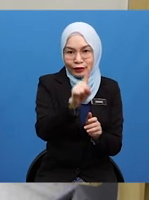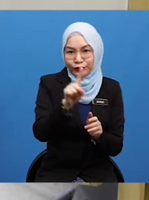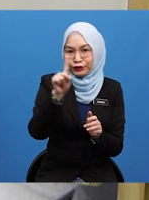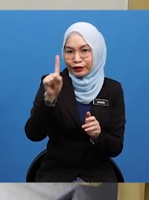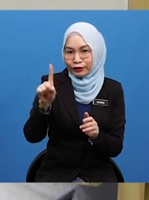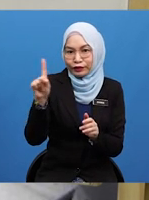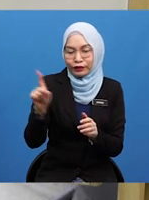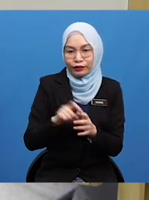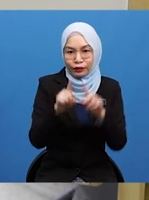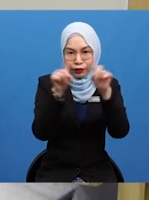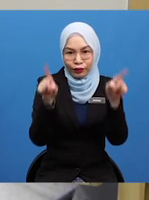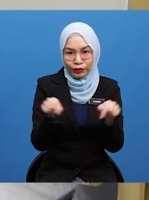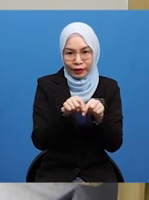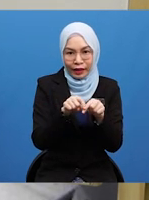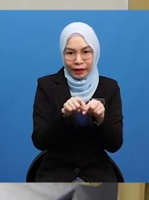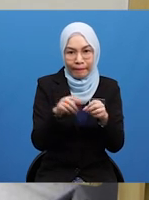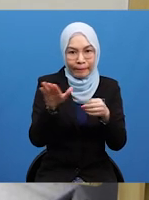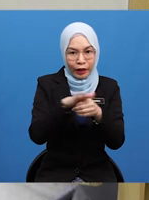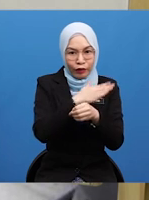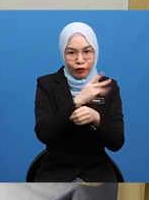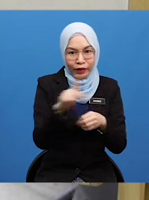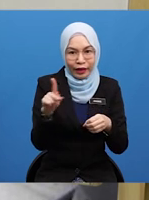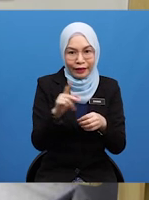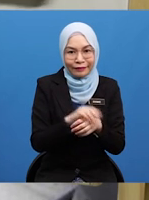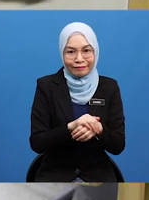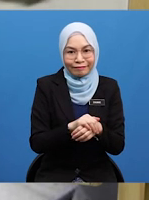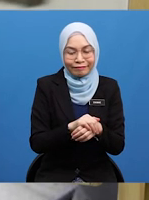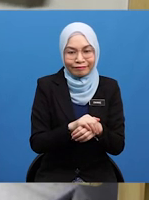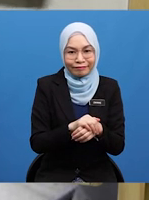dua kad,